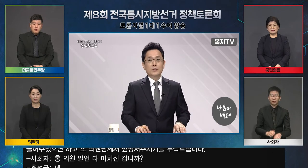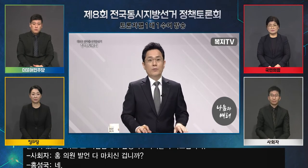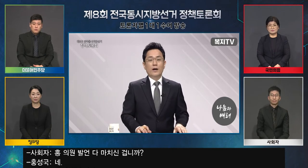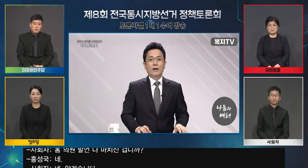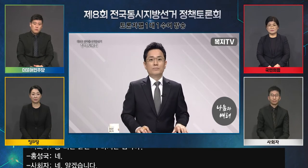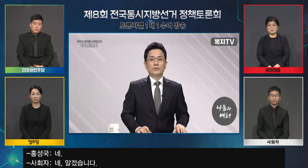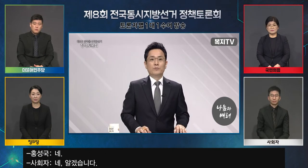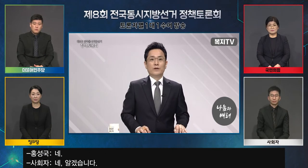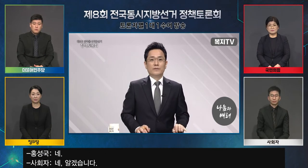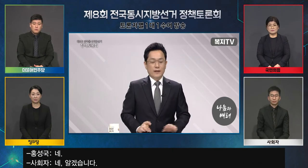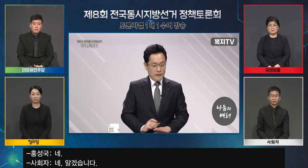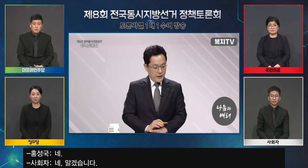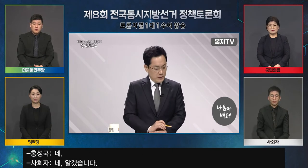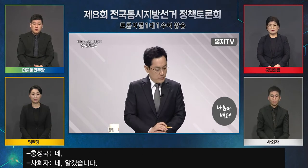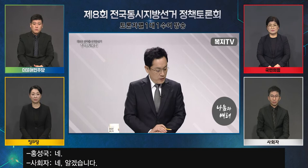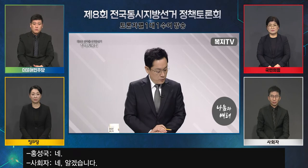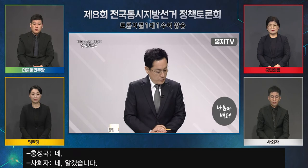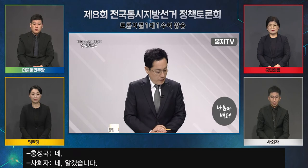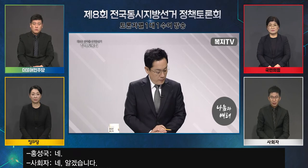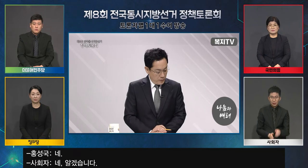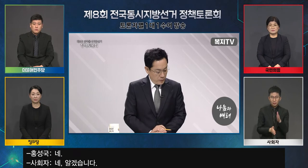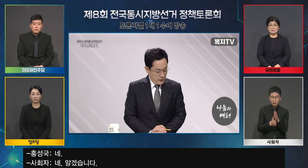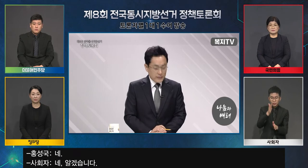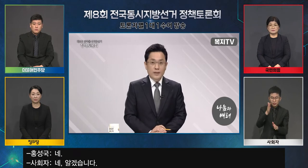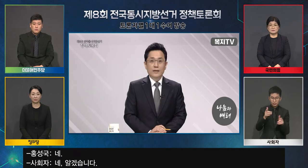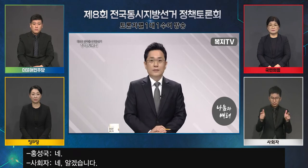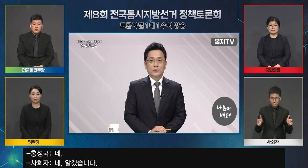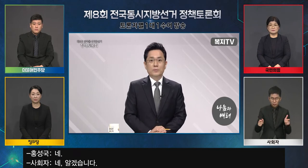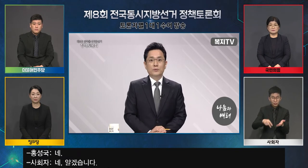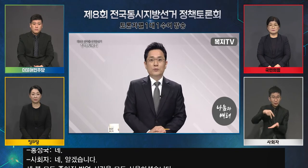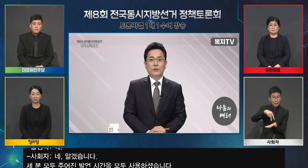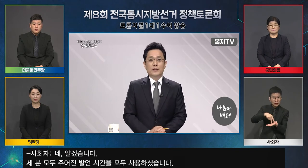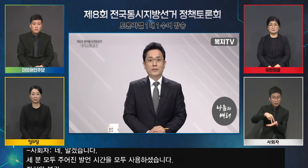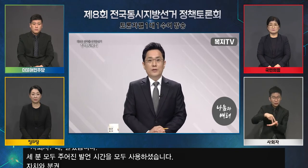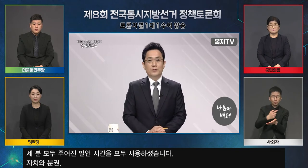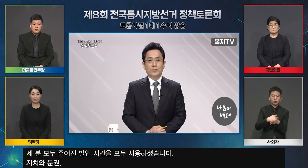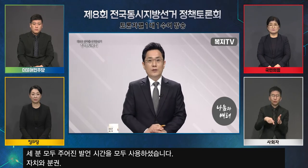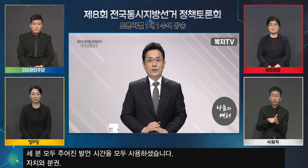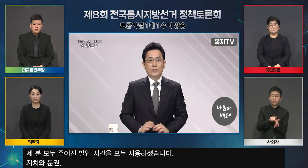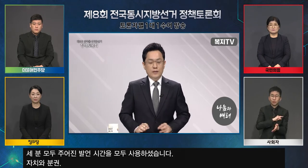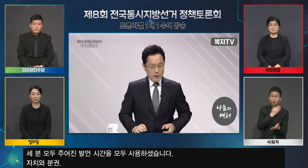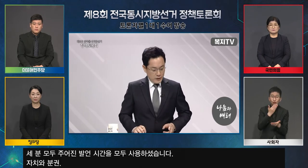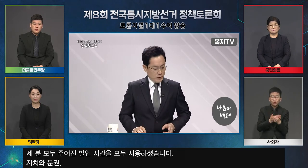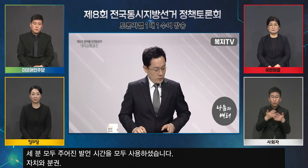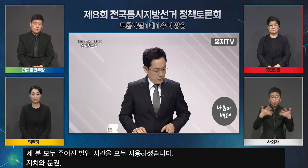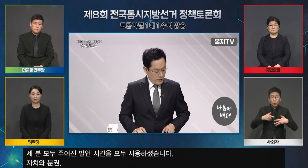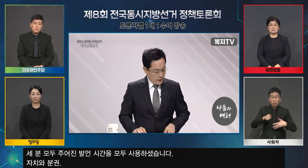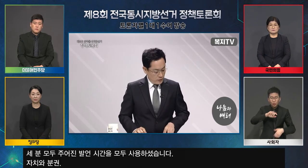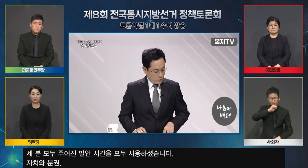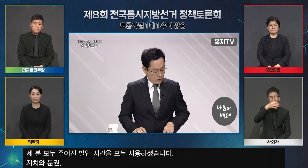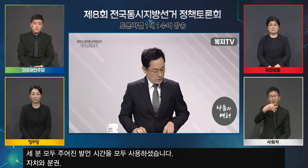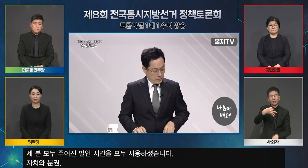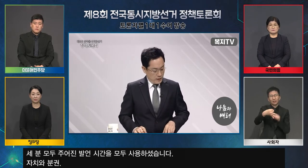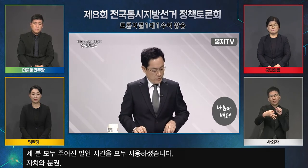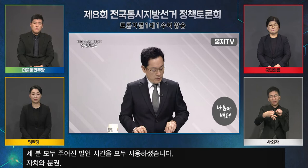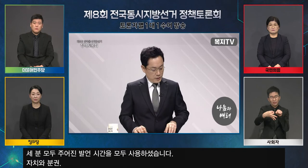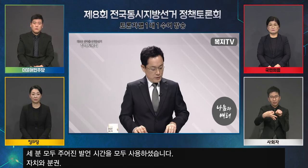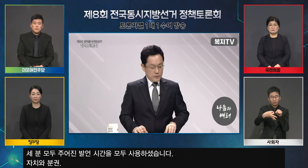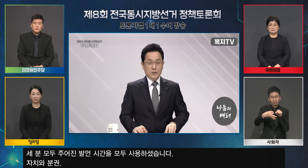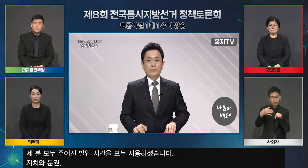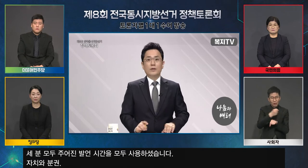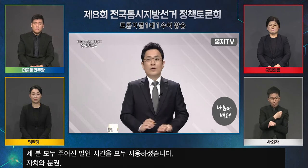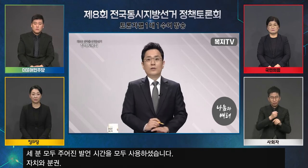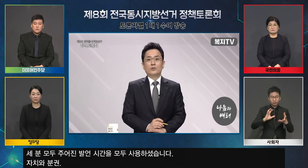자치와 분권 그 핵심을 이루는데 필요한 재정분권에 대해서 아주 열띤 토론해 주셨습니다.